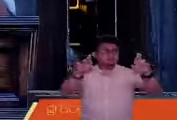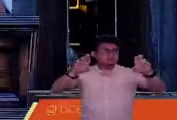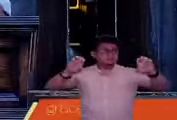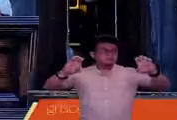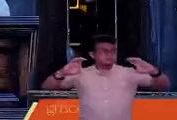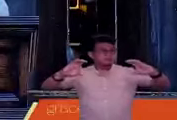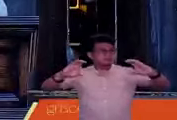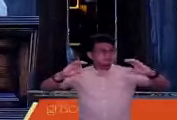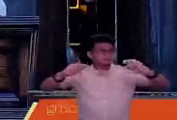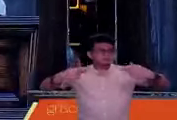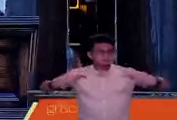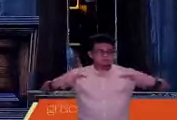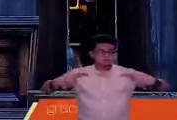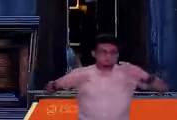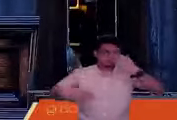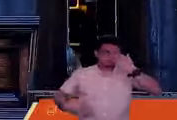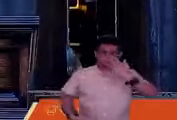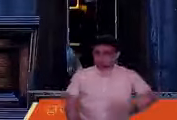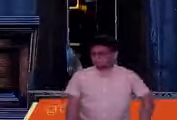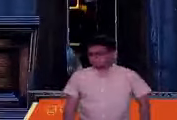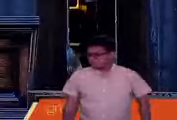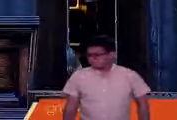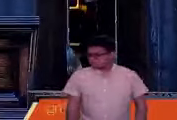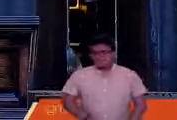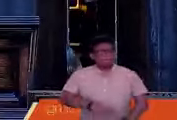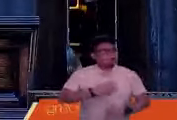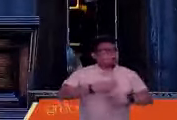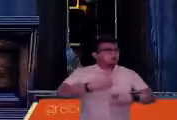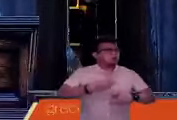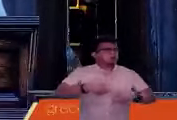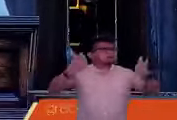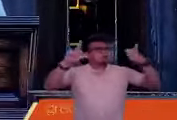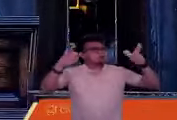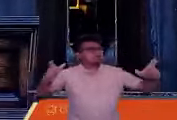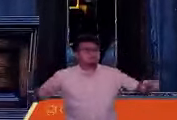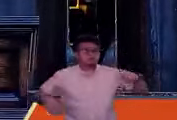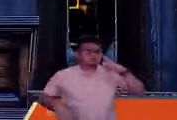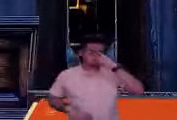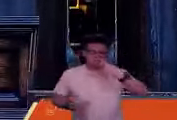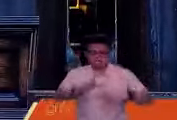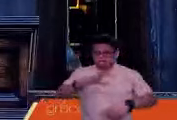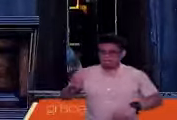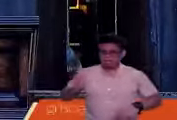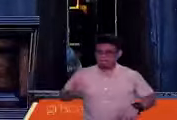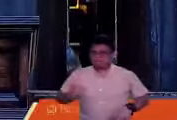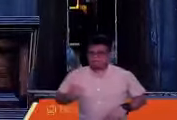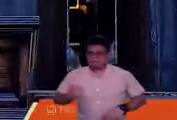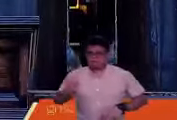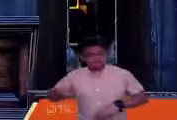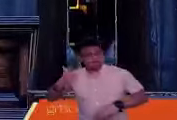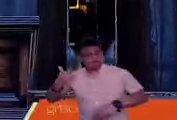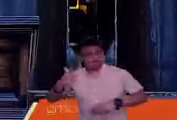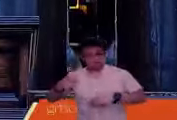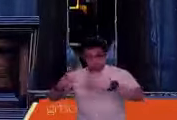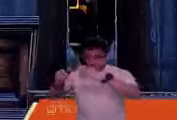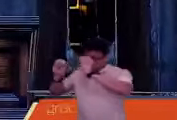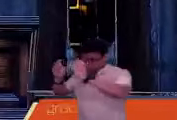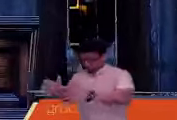ako nag-eskwela ko og French. Ang akong teacher, si Pastor Mukindi, mga kaigsunan, pirtik stricto kayo nga